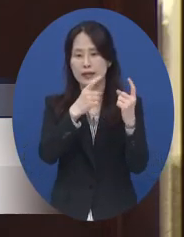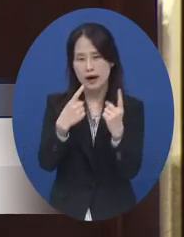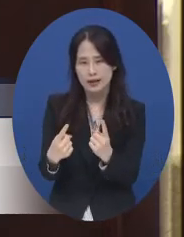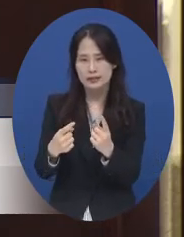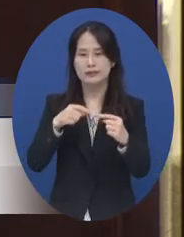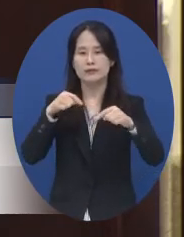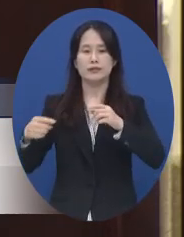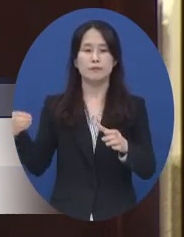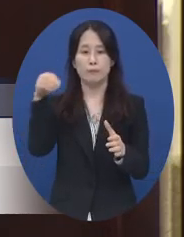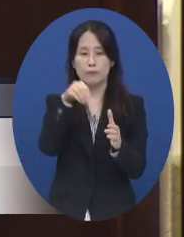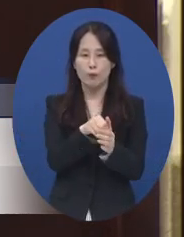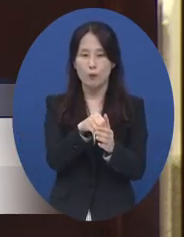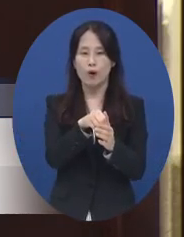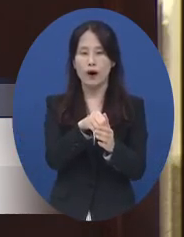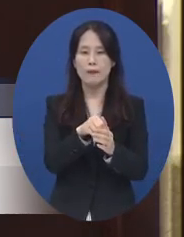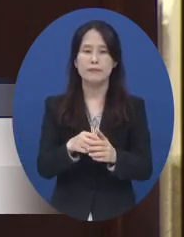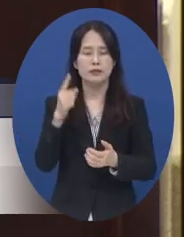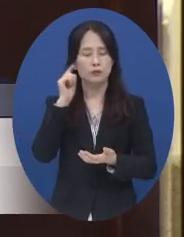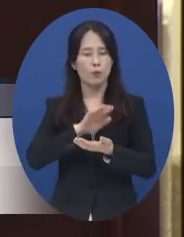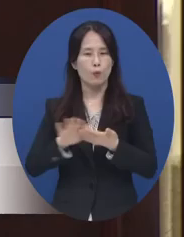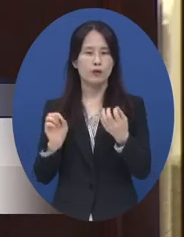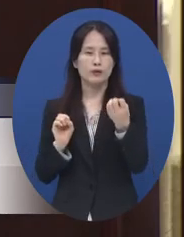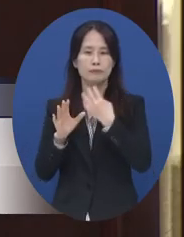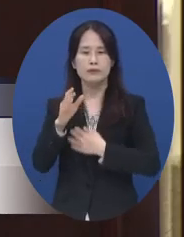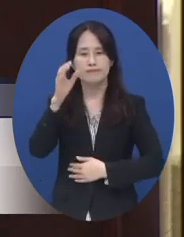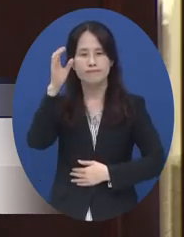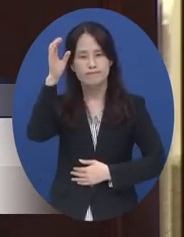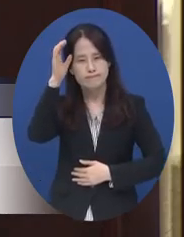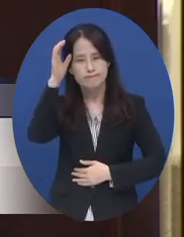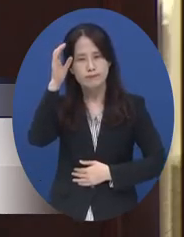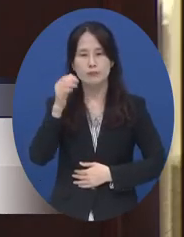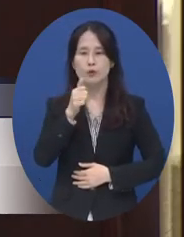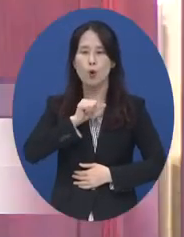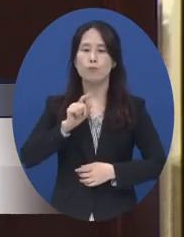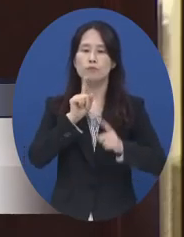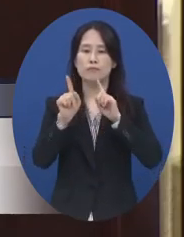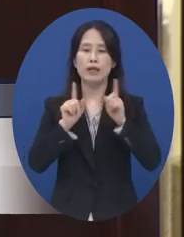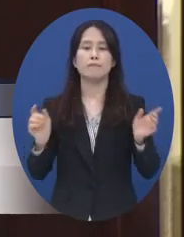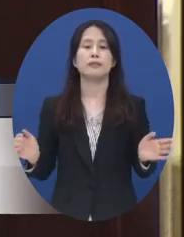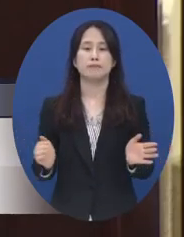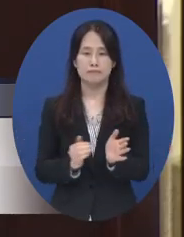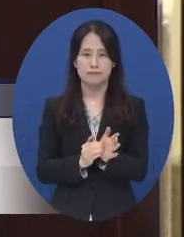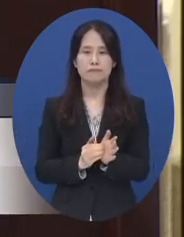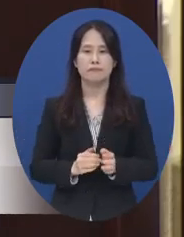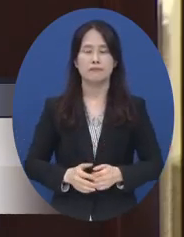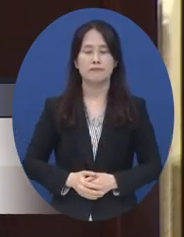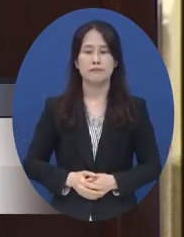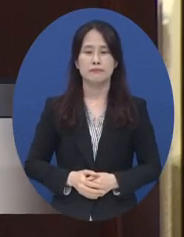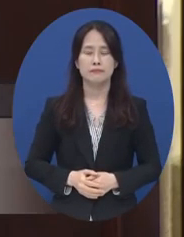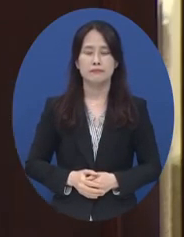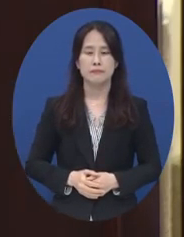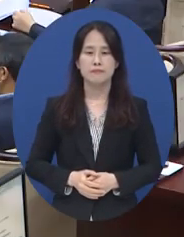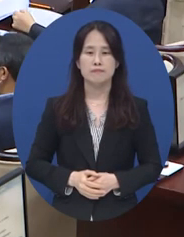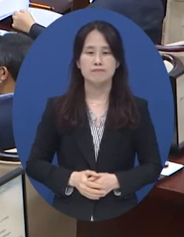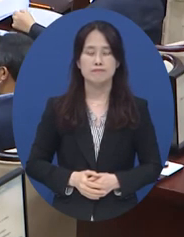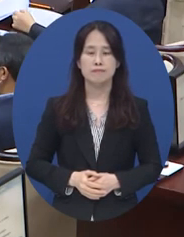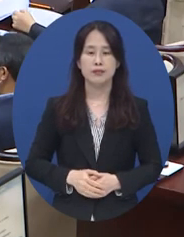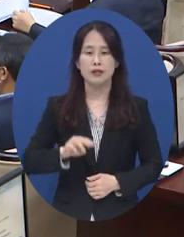만한 인하 정책을 담은 집행부의 시원한 답변을 기대하면서 5분 발언을